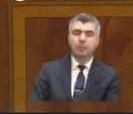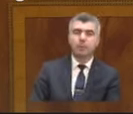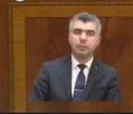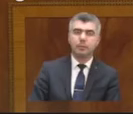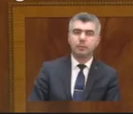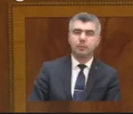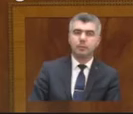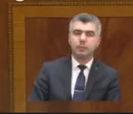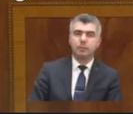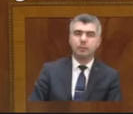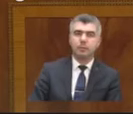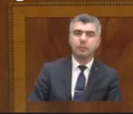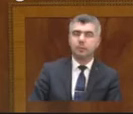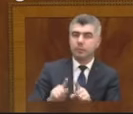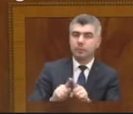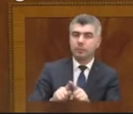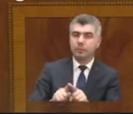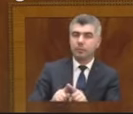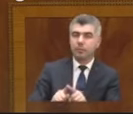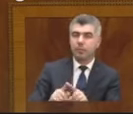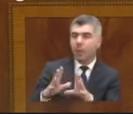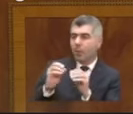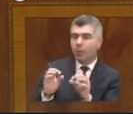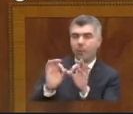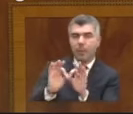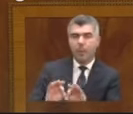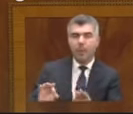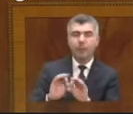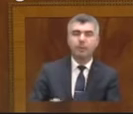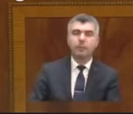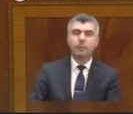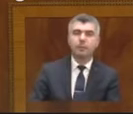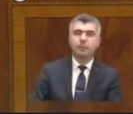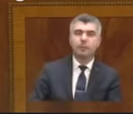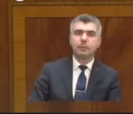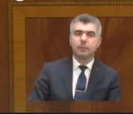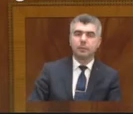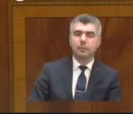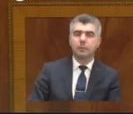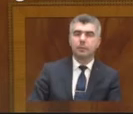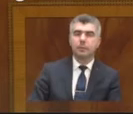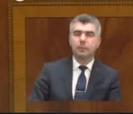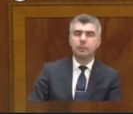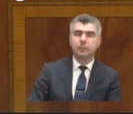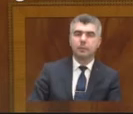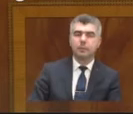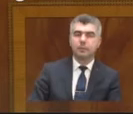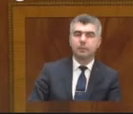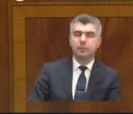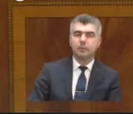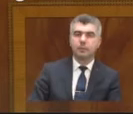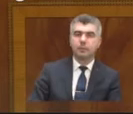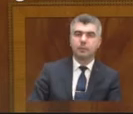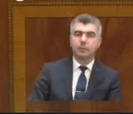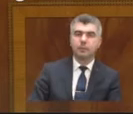لا انا ما لقيتهاش. لا اسمح لي شوف لي